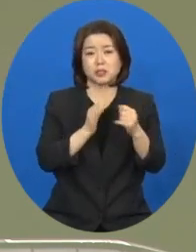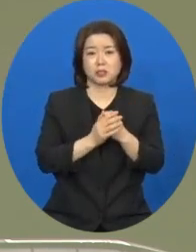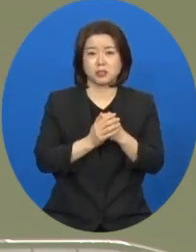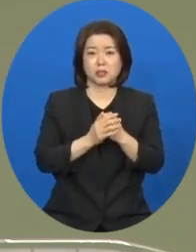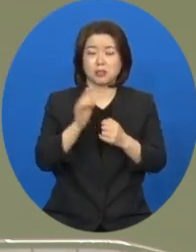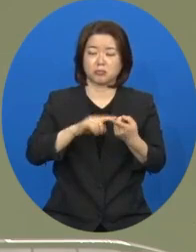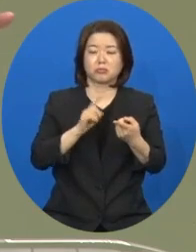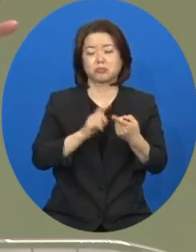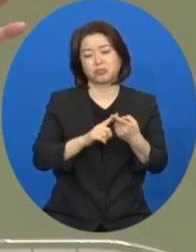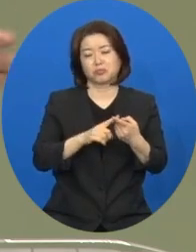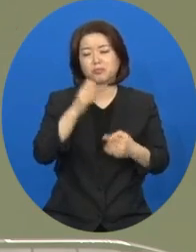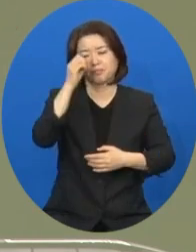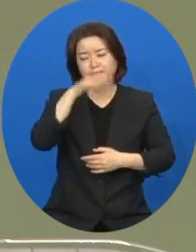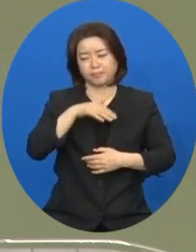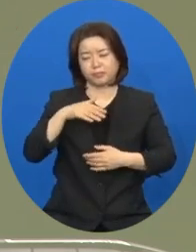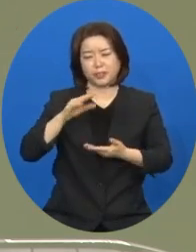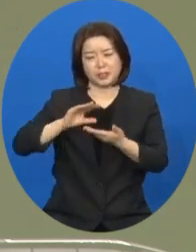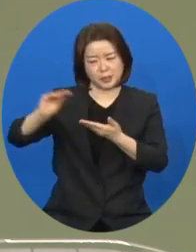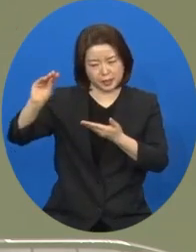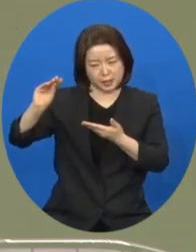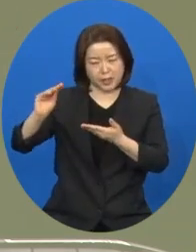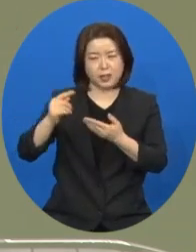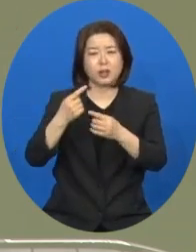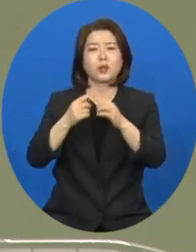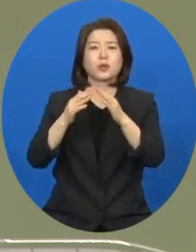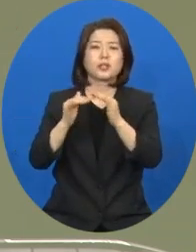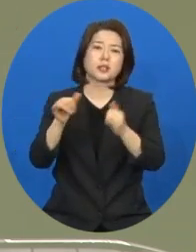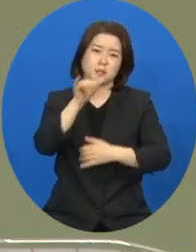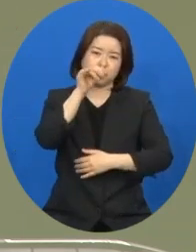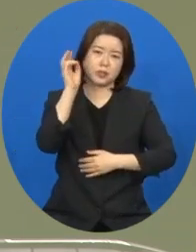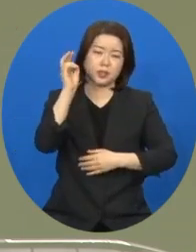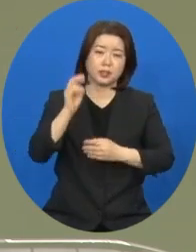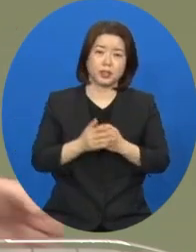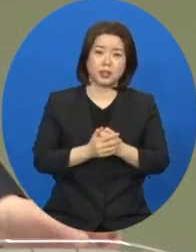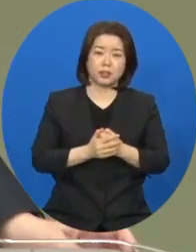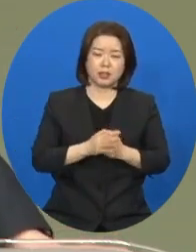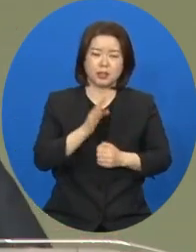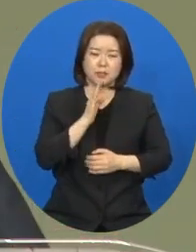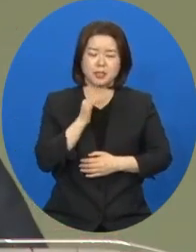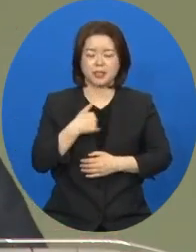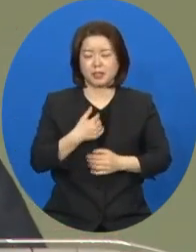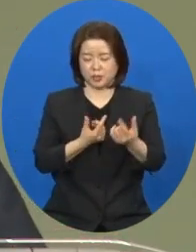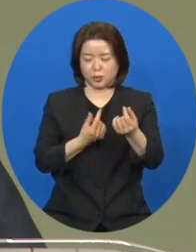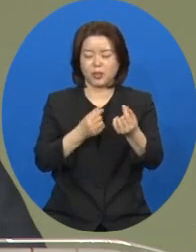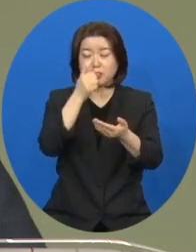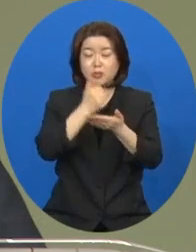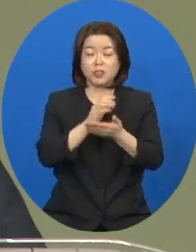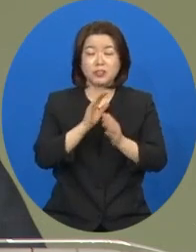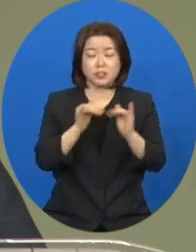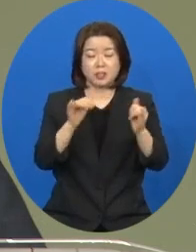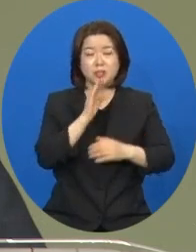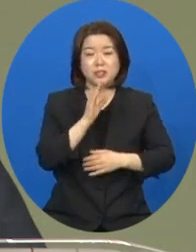이러고 갈 교인이 있을 것 같아서요. 그래 맞아, 그래 나도 죄인이지 뭐.